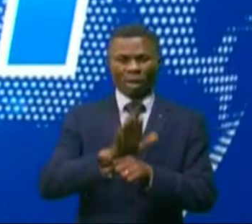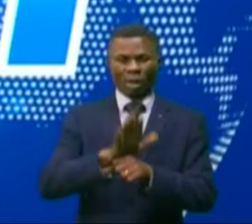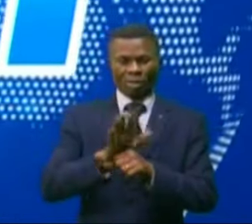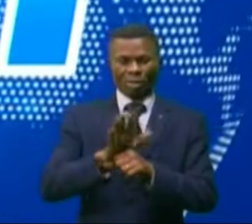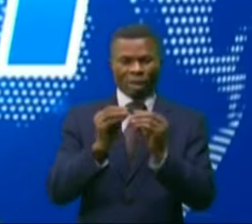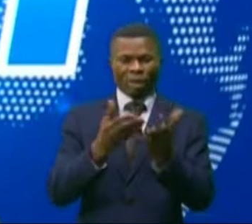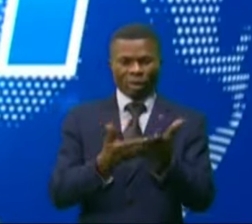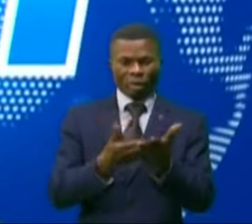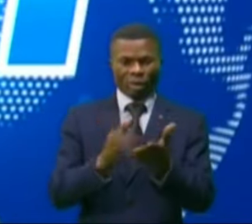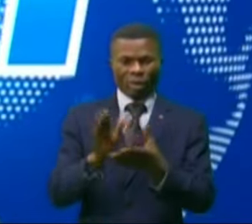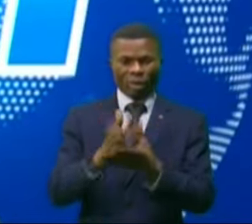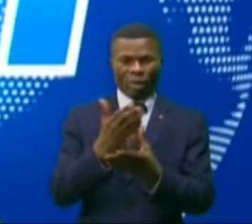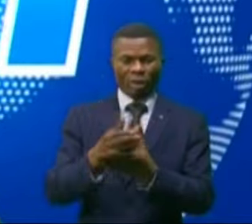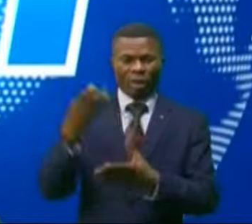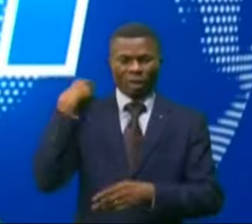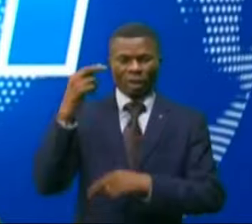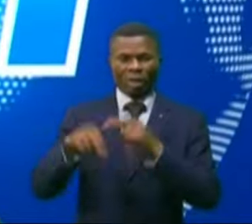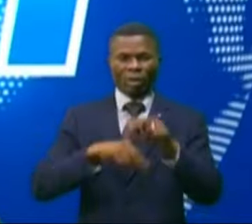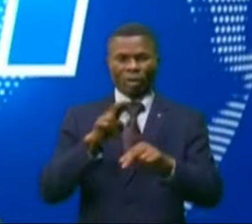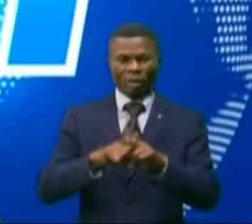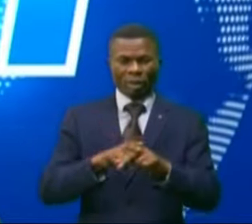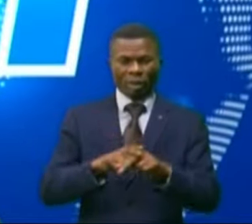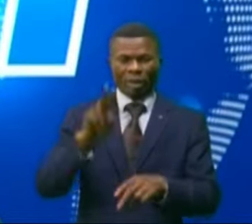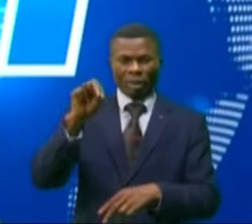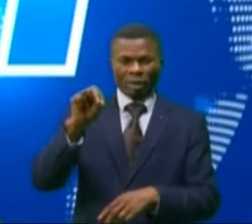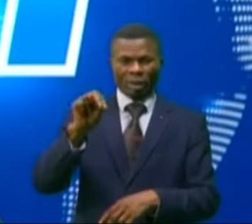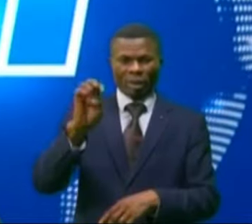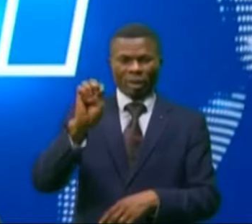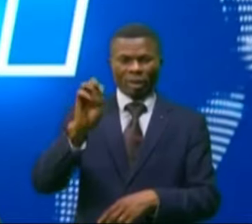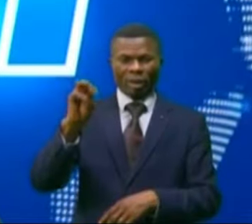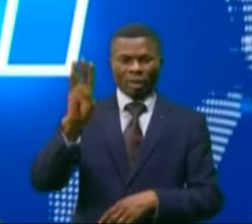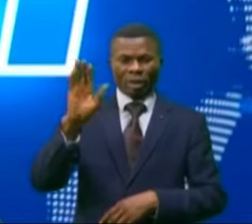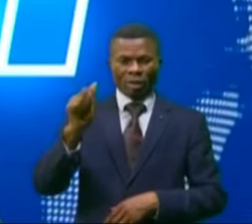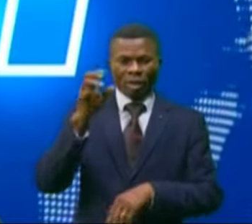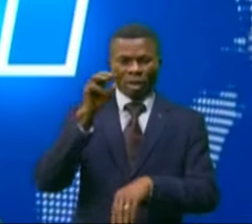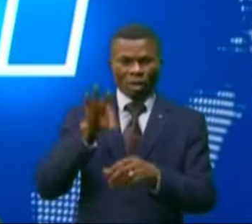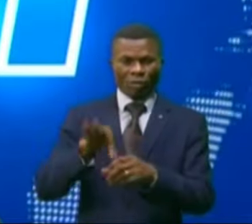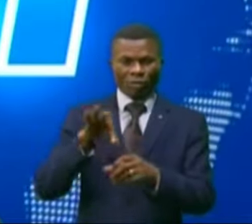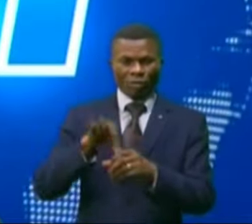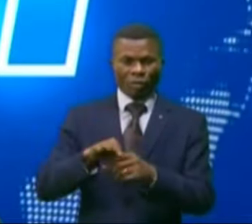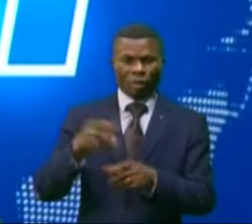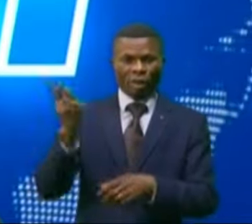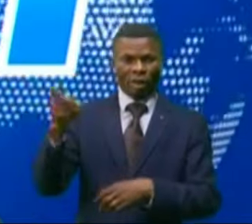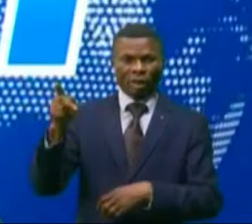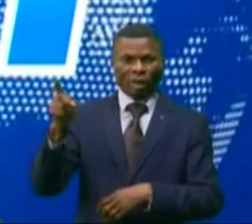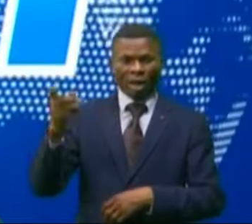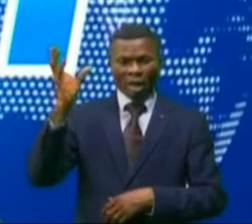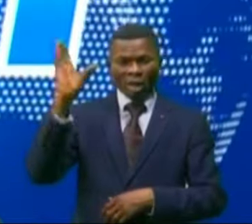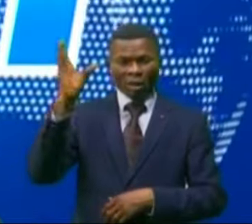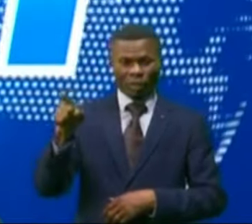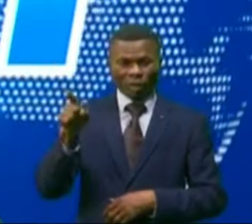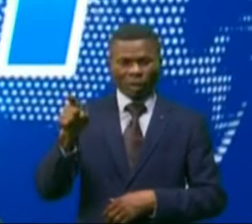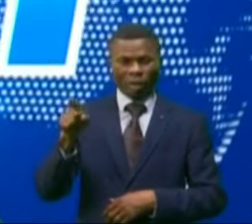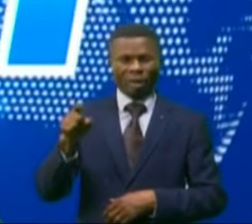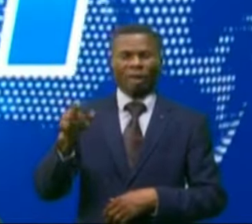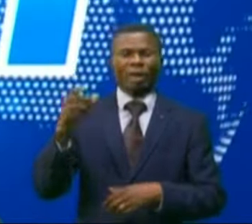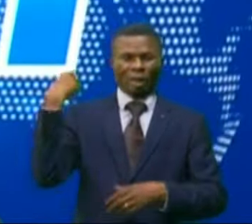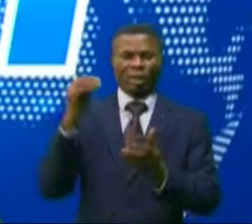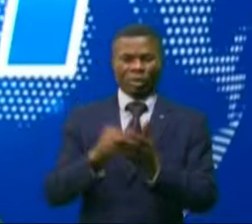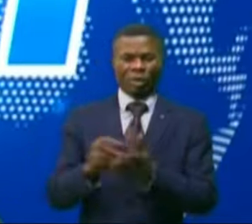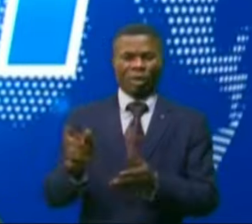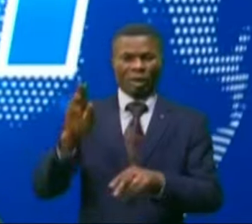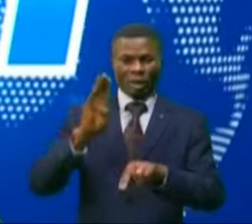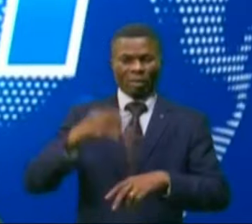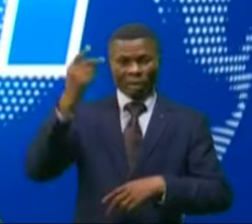rencontre entre la députée nationale Nene Mainzana Mampoko, élue de Bolomba, et la notabilité de ces territoires vivant à